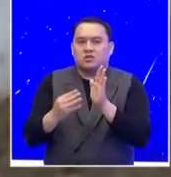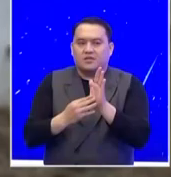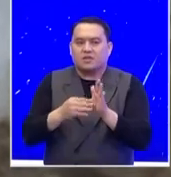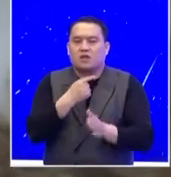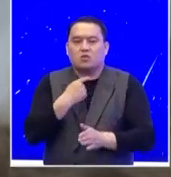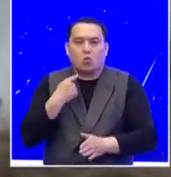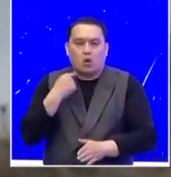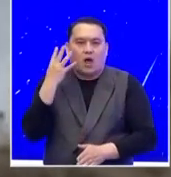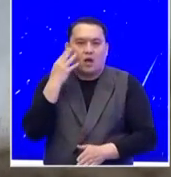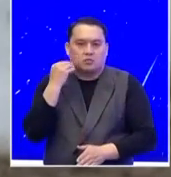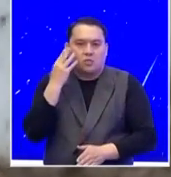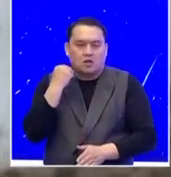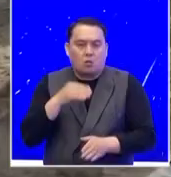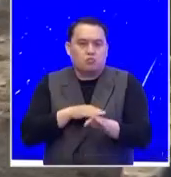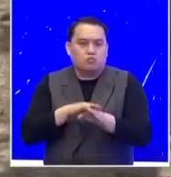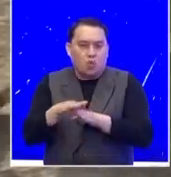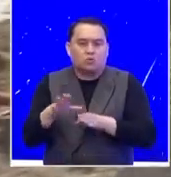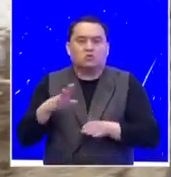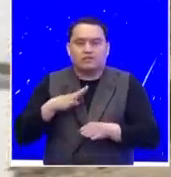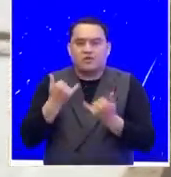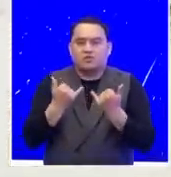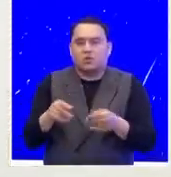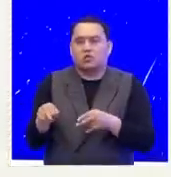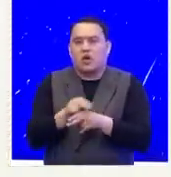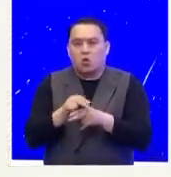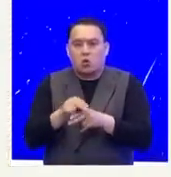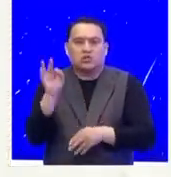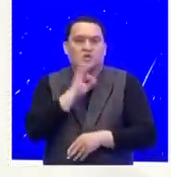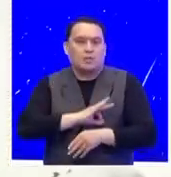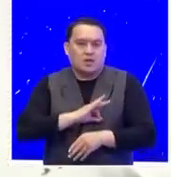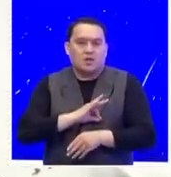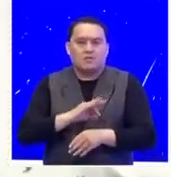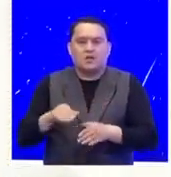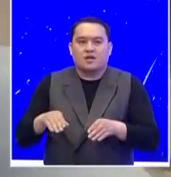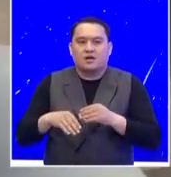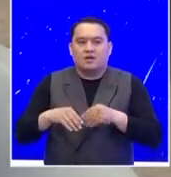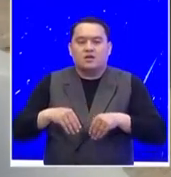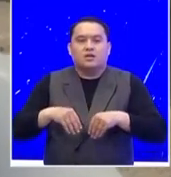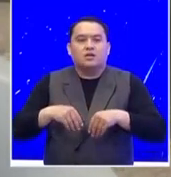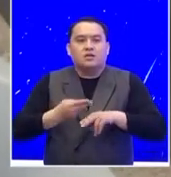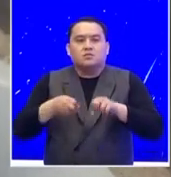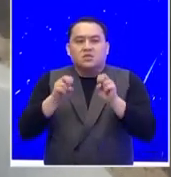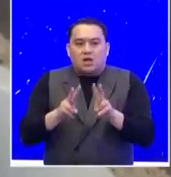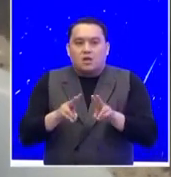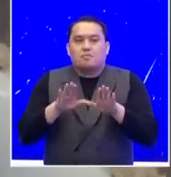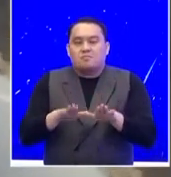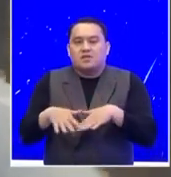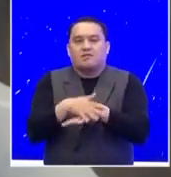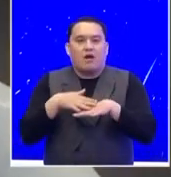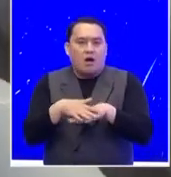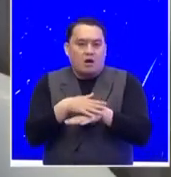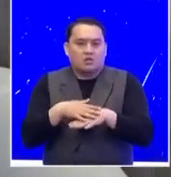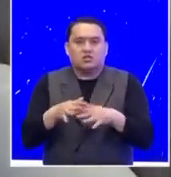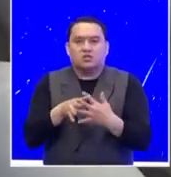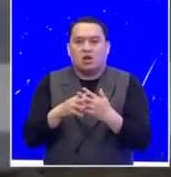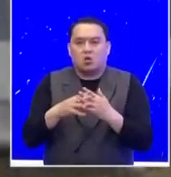трассы Алматы-Каменногорск полным ходом ведется строительство дороги с применением геотекстиля. Свыше 500 человек местного населения из числа